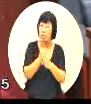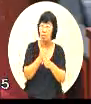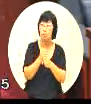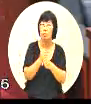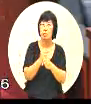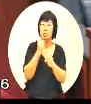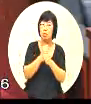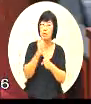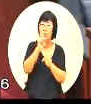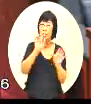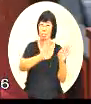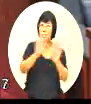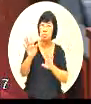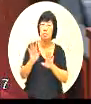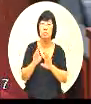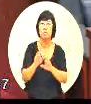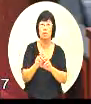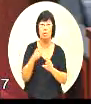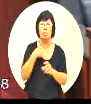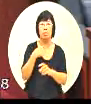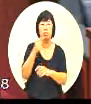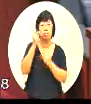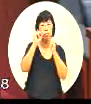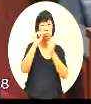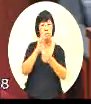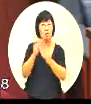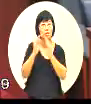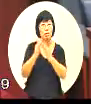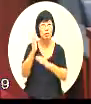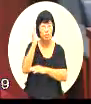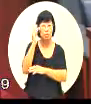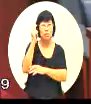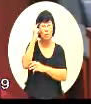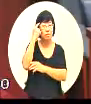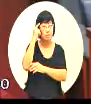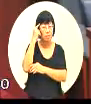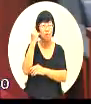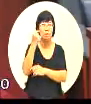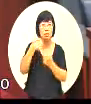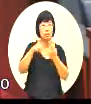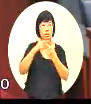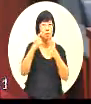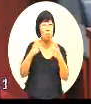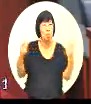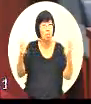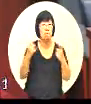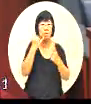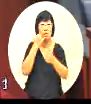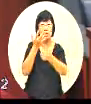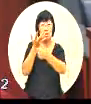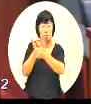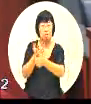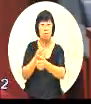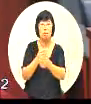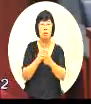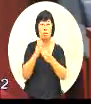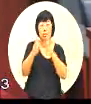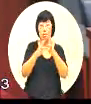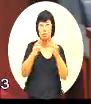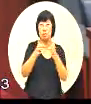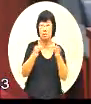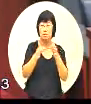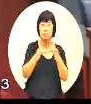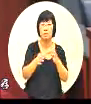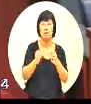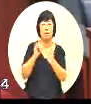到什么程度？我觉得市府应该在这个领域应该可以扩大，让也让厂商的意见、让公民的意